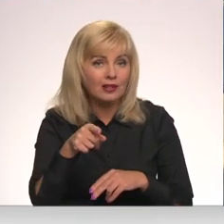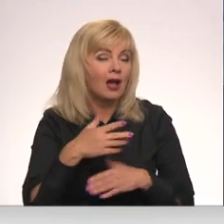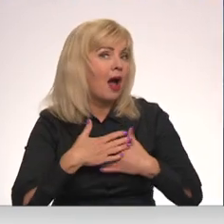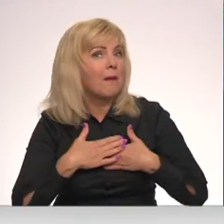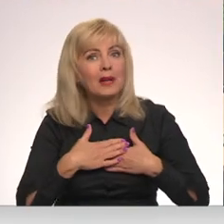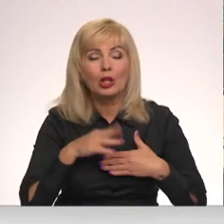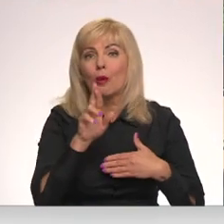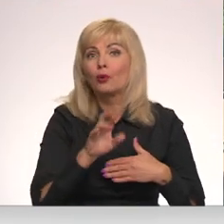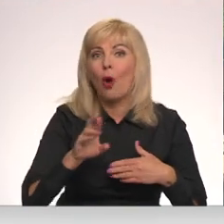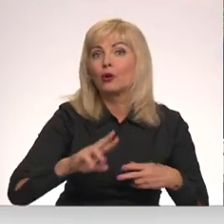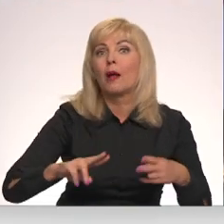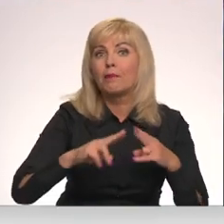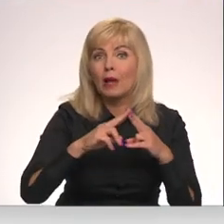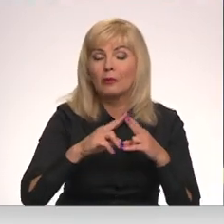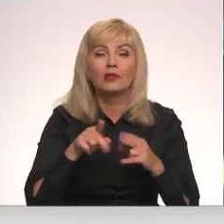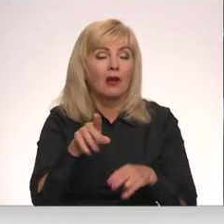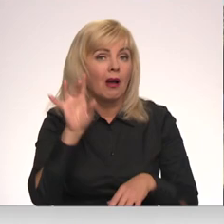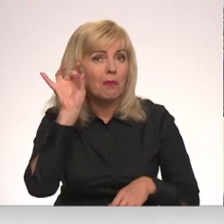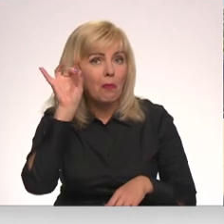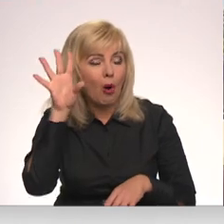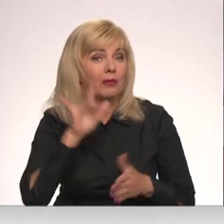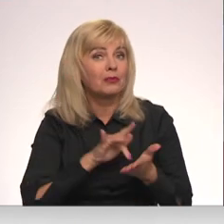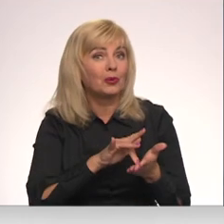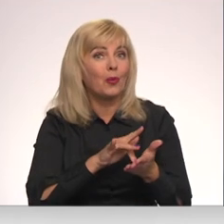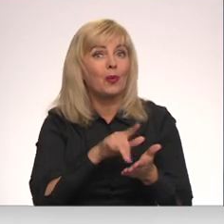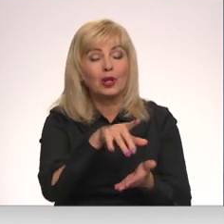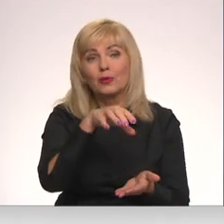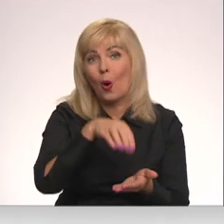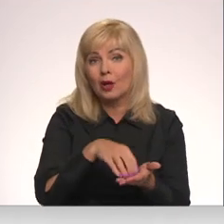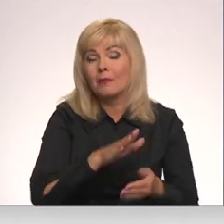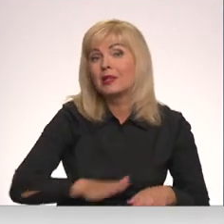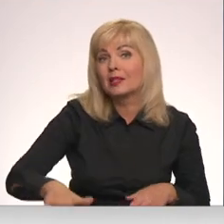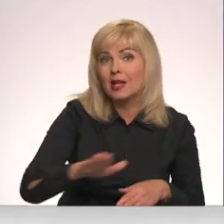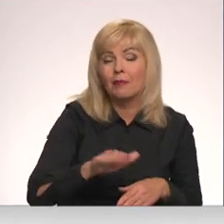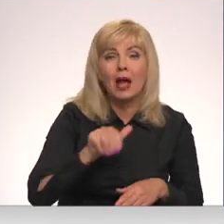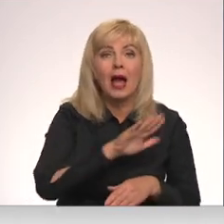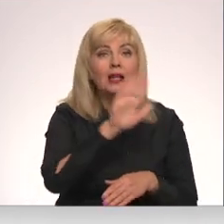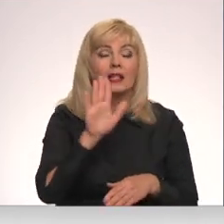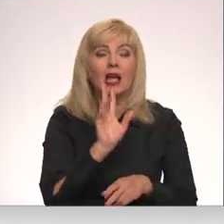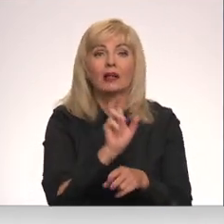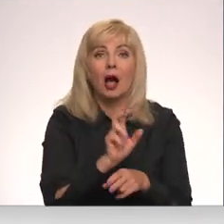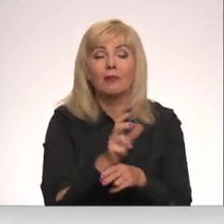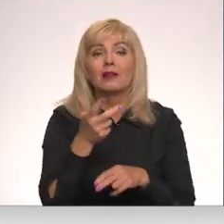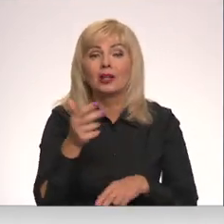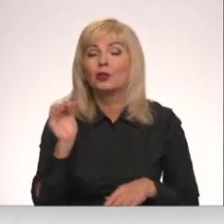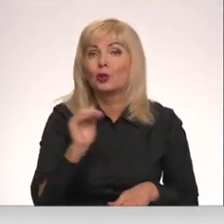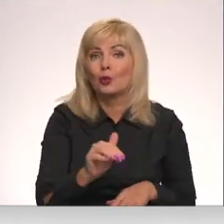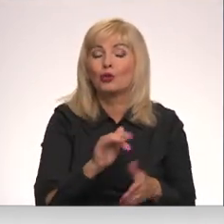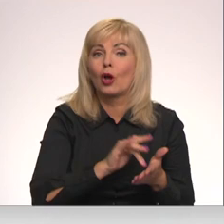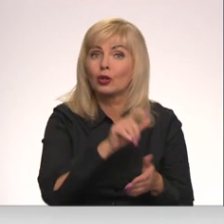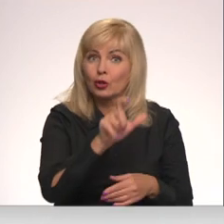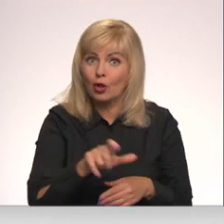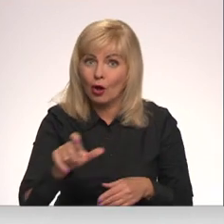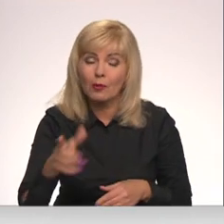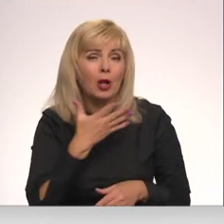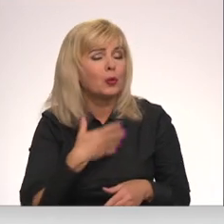brīnums Rundāls pils šodien ir viens no populārākajiem turisma objektiem Zemgalē, kuru dienā apmeklē ap 3000 turistu. Par